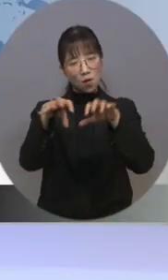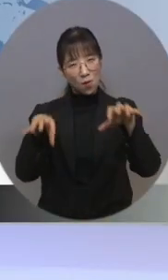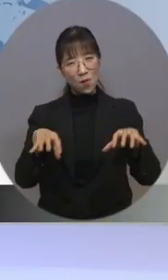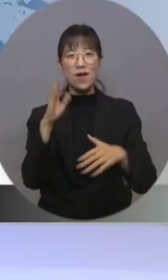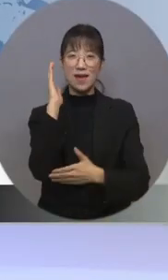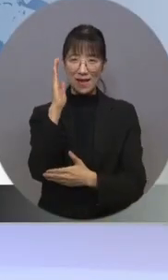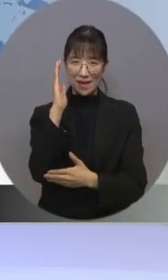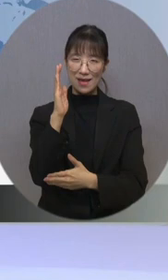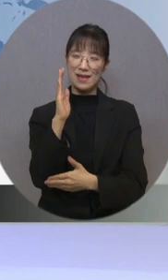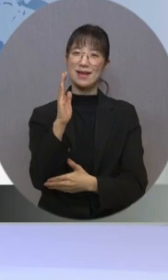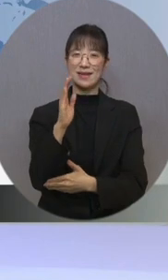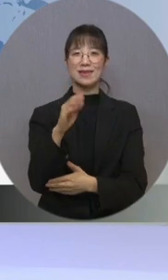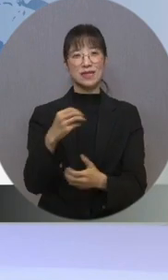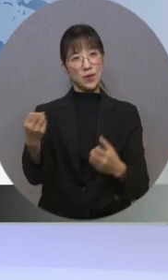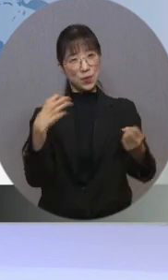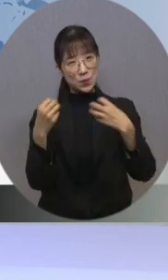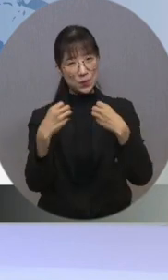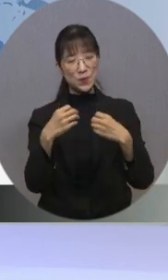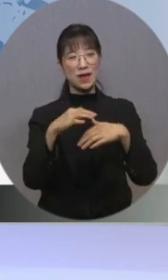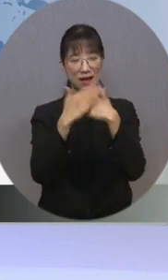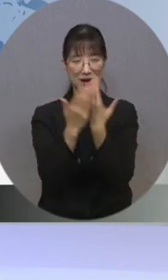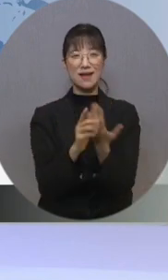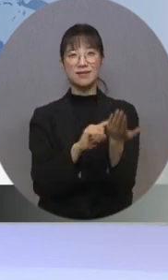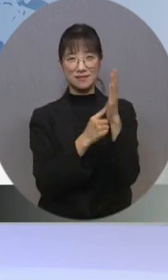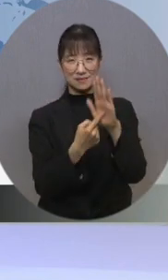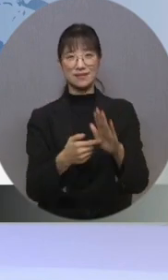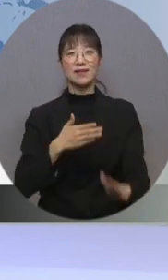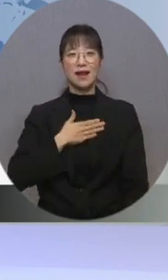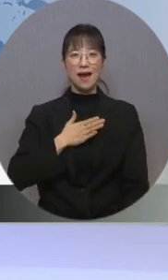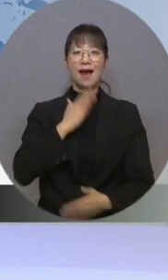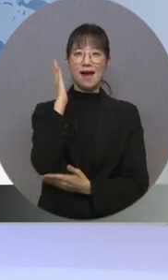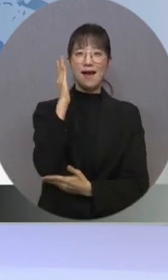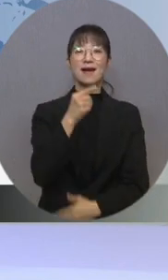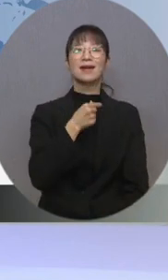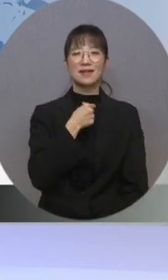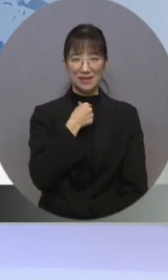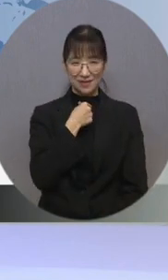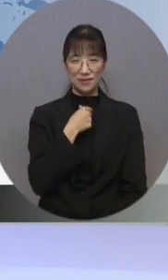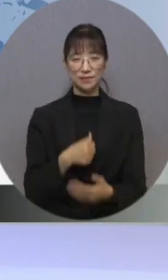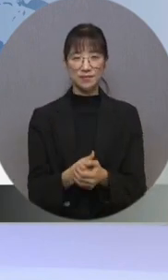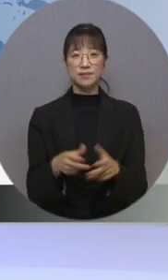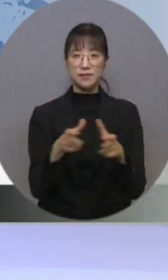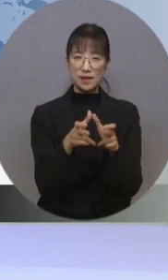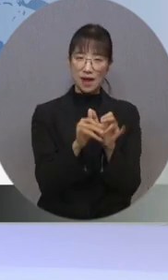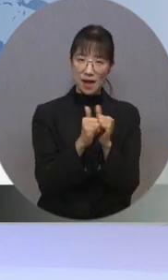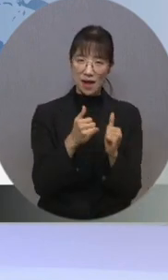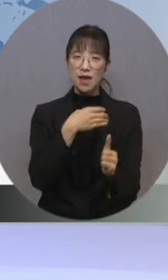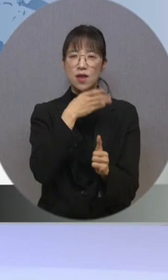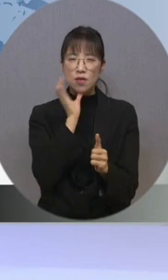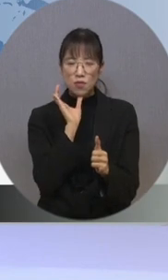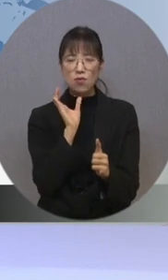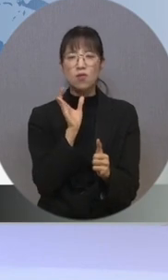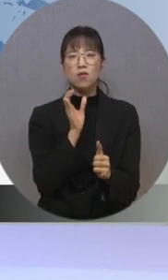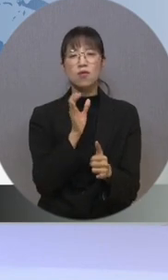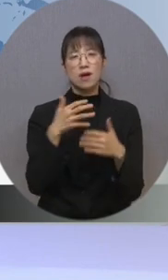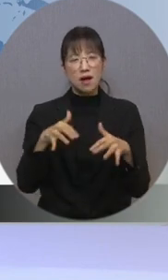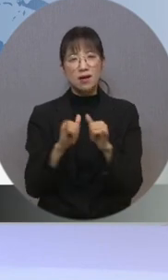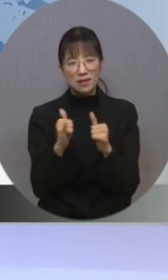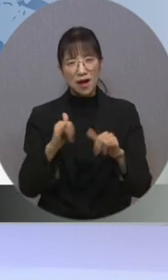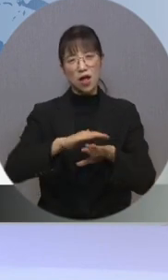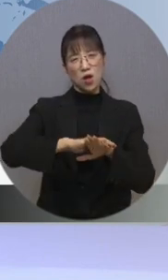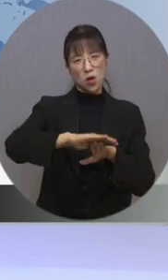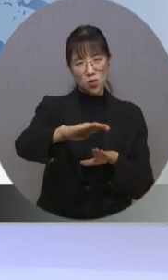이야기를 사연과 제보로 직접 만나보는 나도 말 좀 합시다입니다. 장애인이나 노약자들은